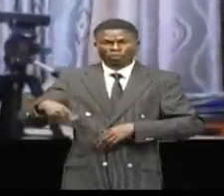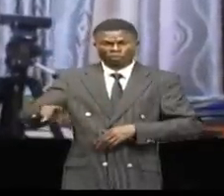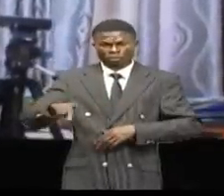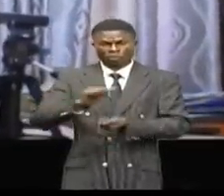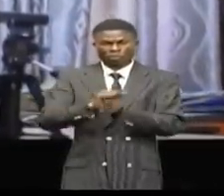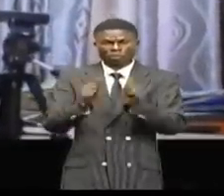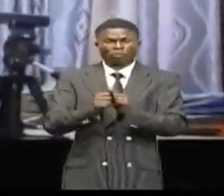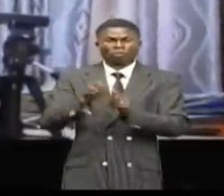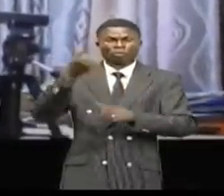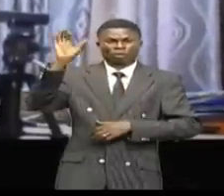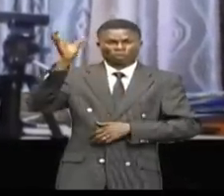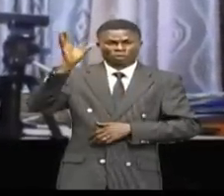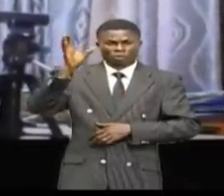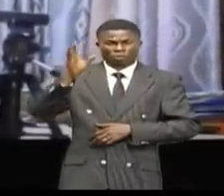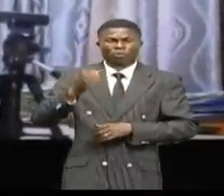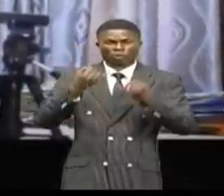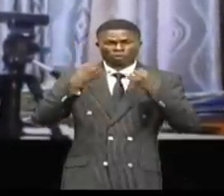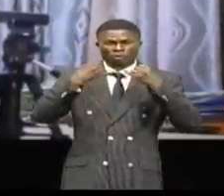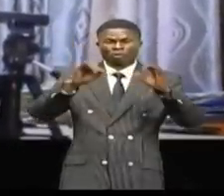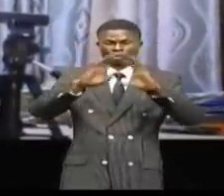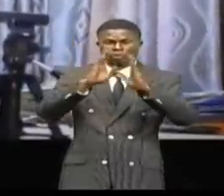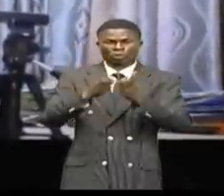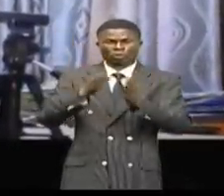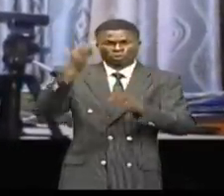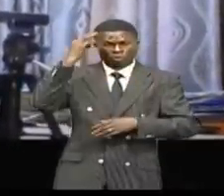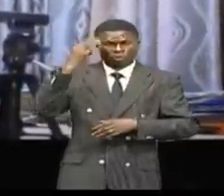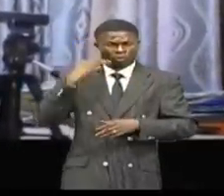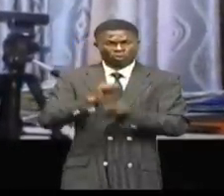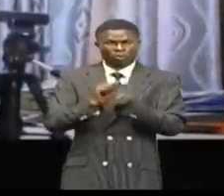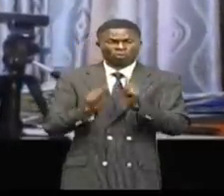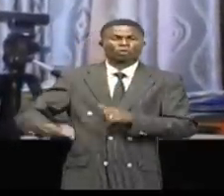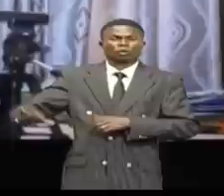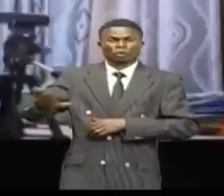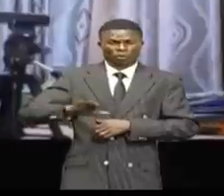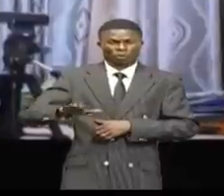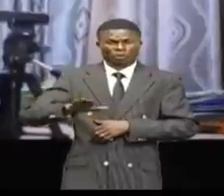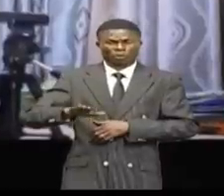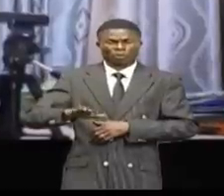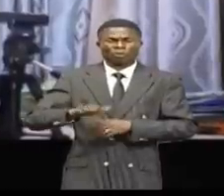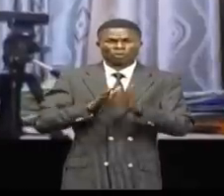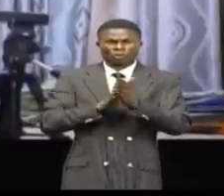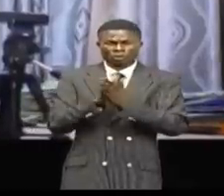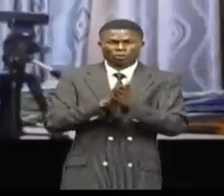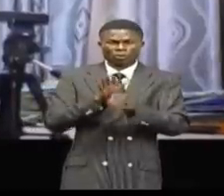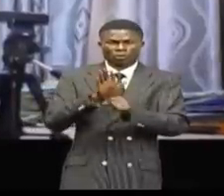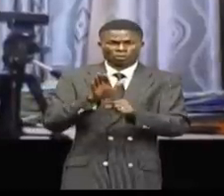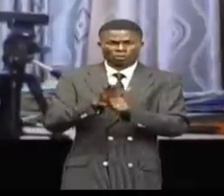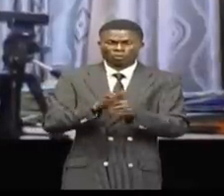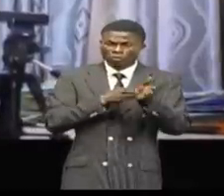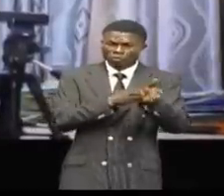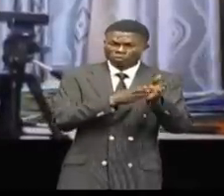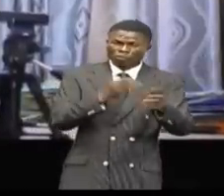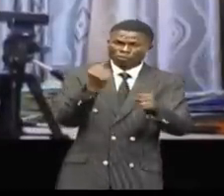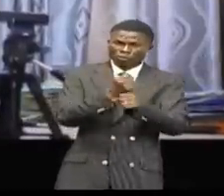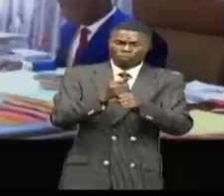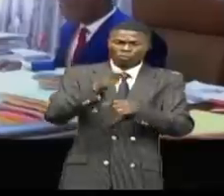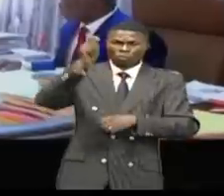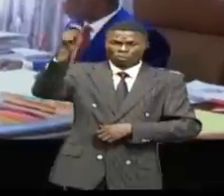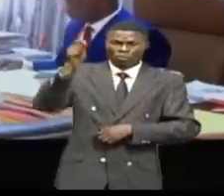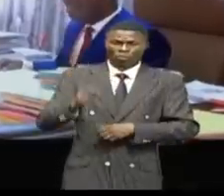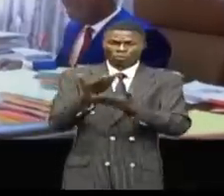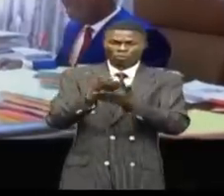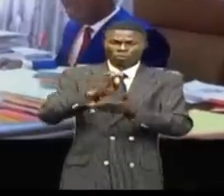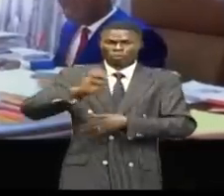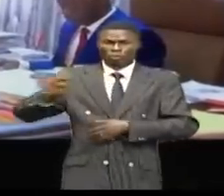Affaires coutumières, a informé le Conseil de l'État du territoire, qui reste dominé par la poursuite des opérations militaires dans l'Est